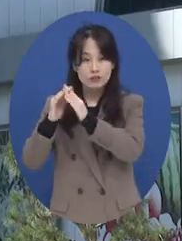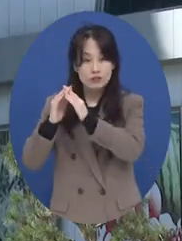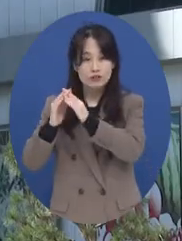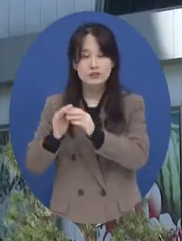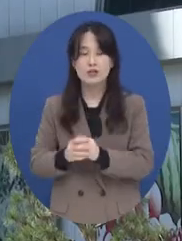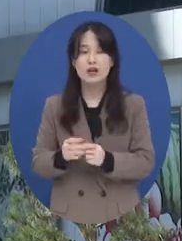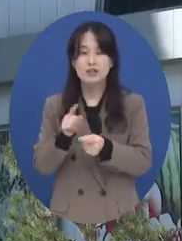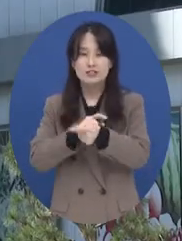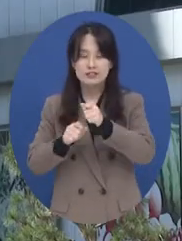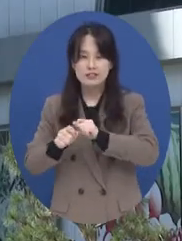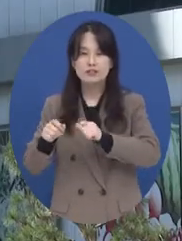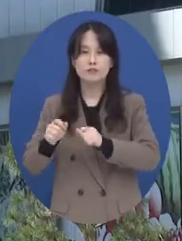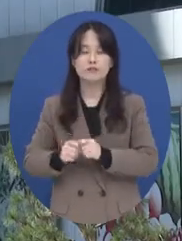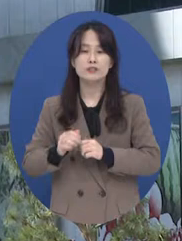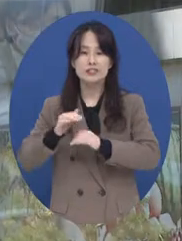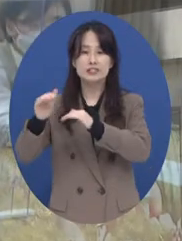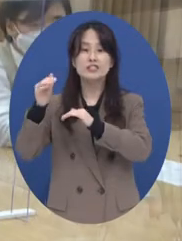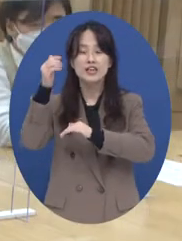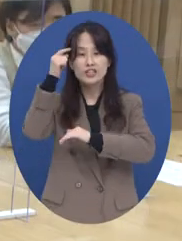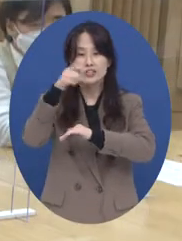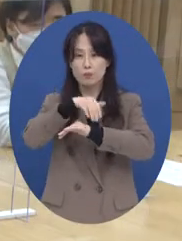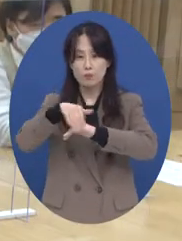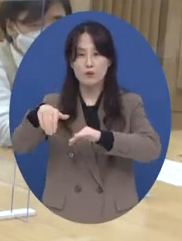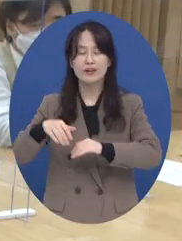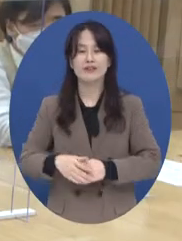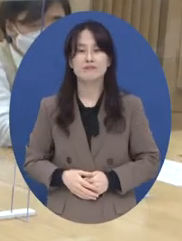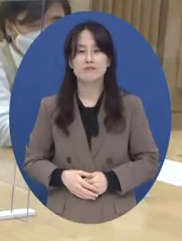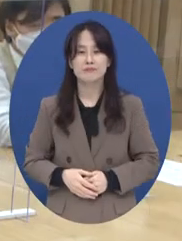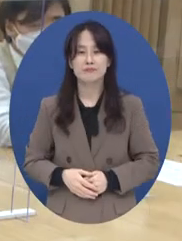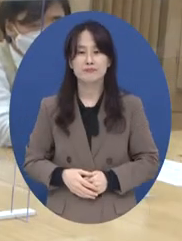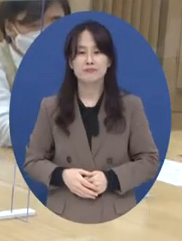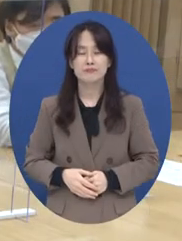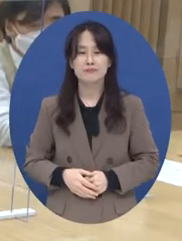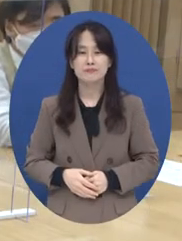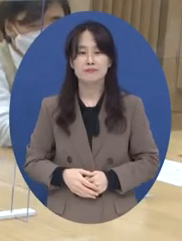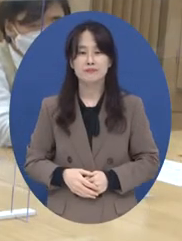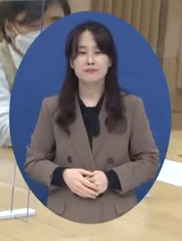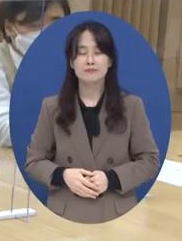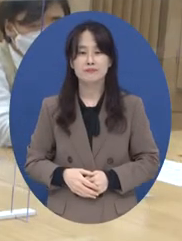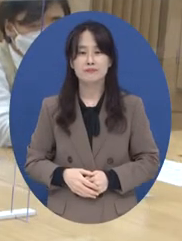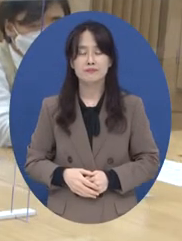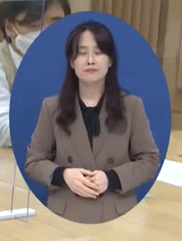이전과 신설 등이 본격화되고 있습니다. 경기지TV 최지연입니다.